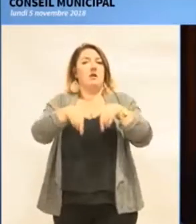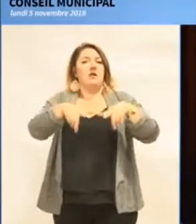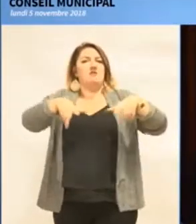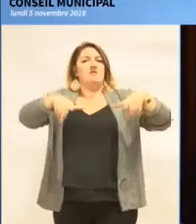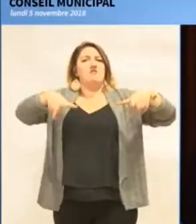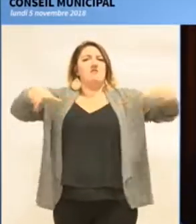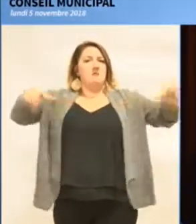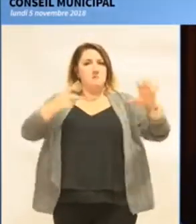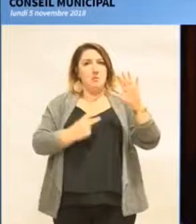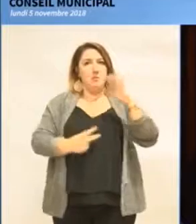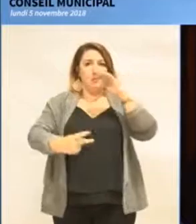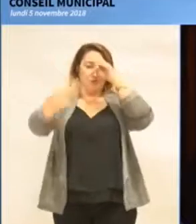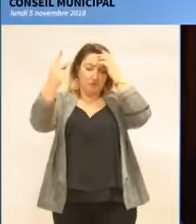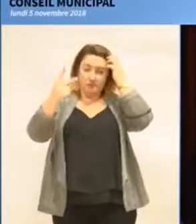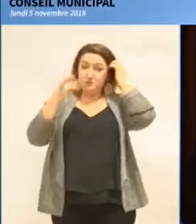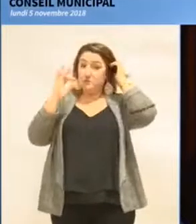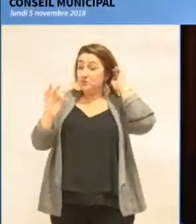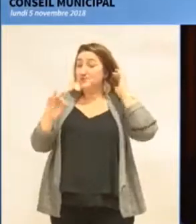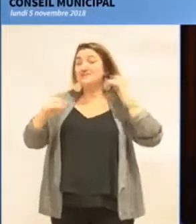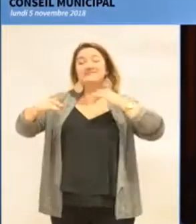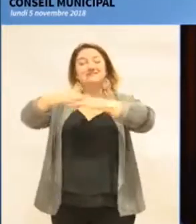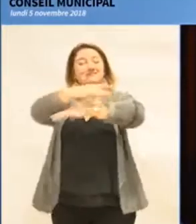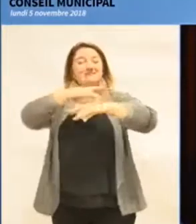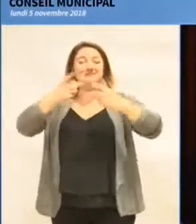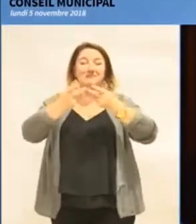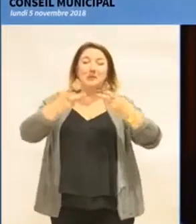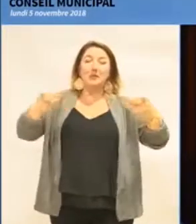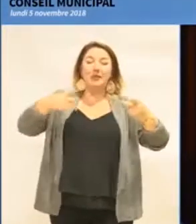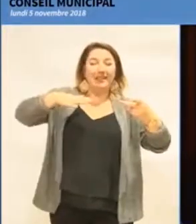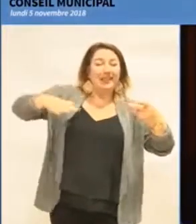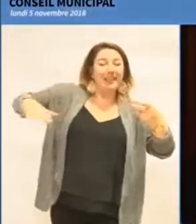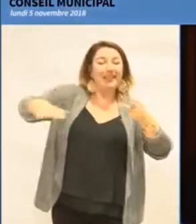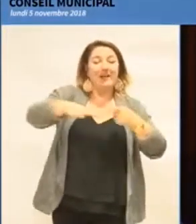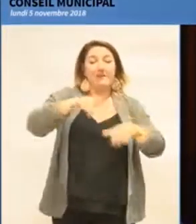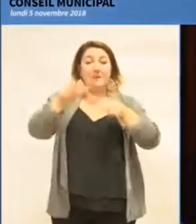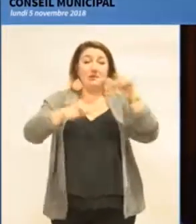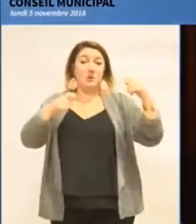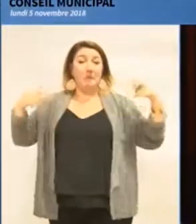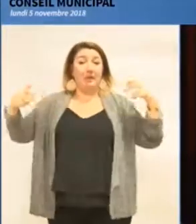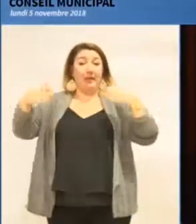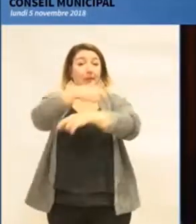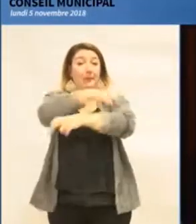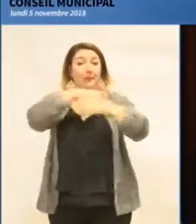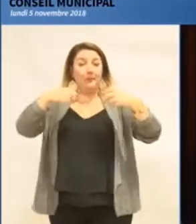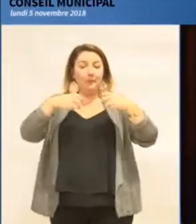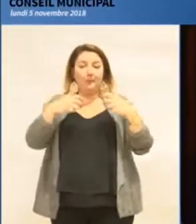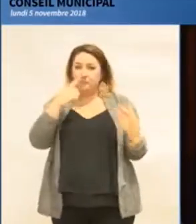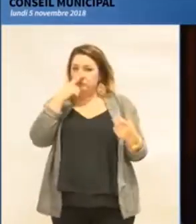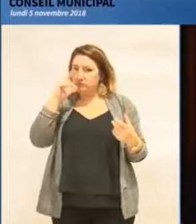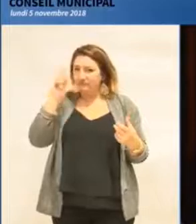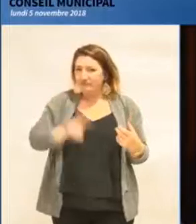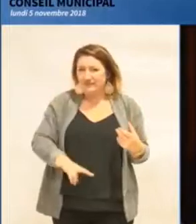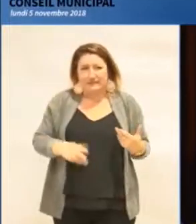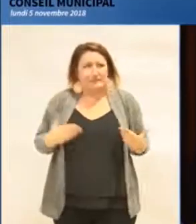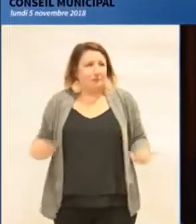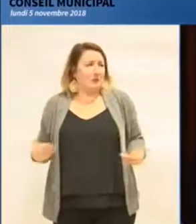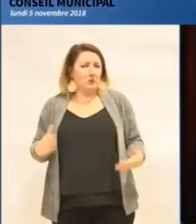que ces espaces publics, les espaces piétonniers, sont souvent des lieux où aujourd'hui le recours à la vidéo est reconnu comme utile.